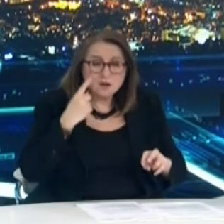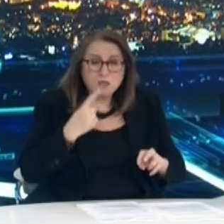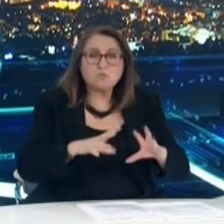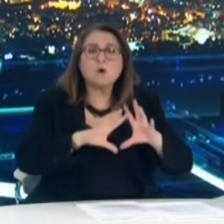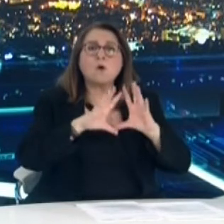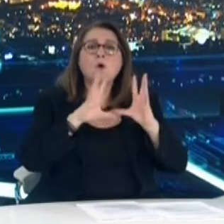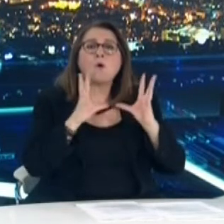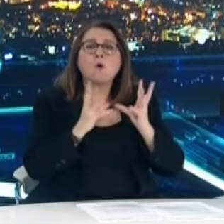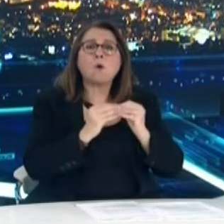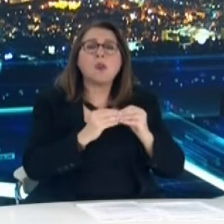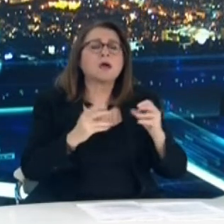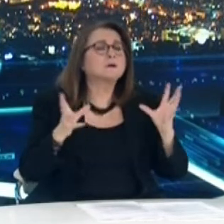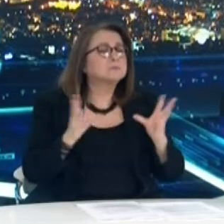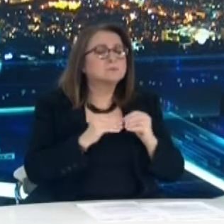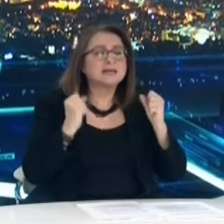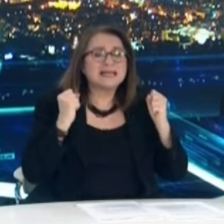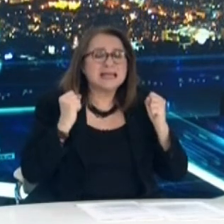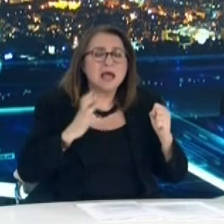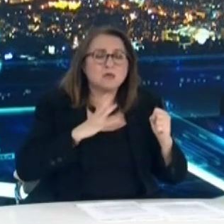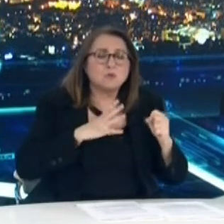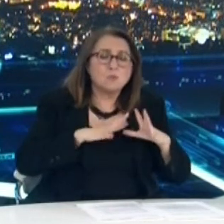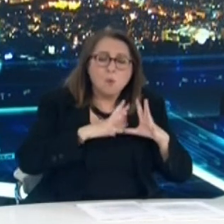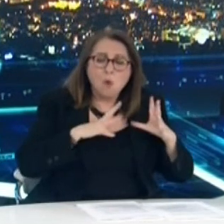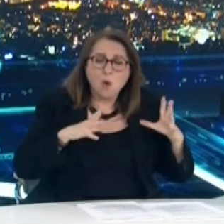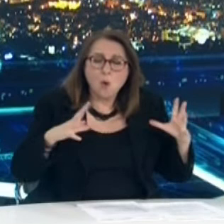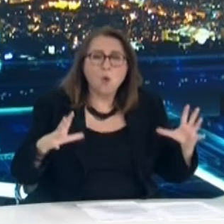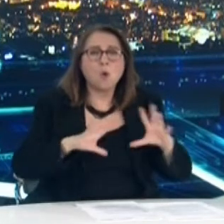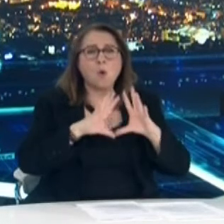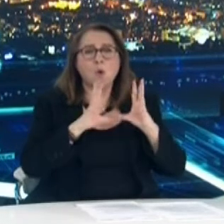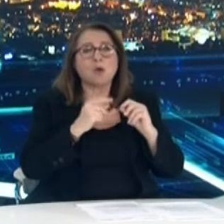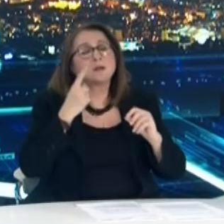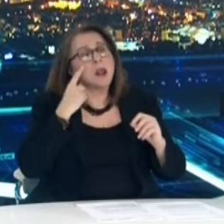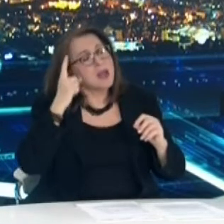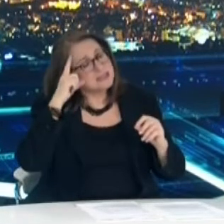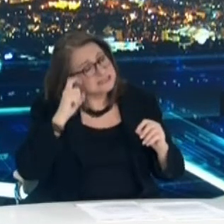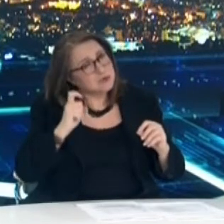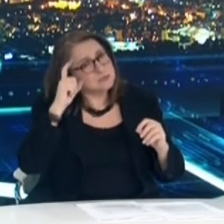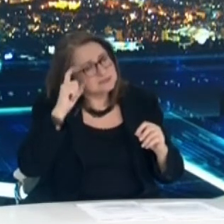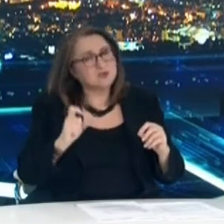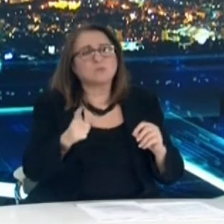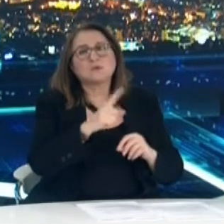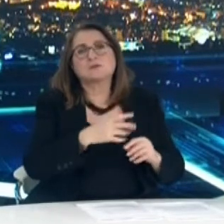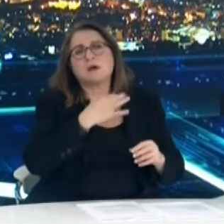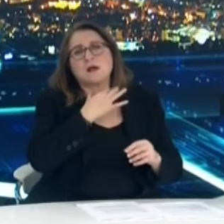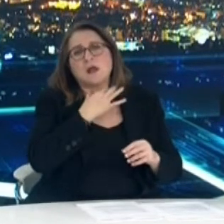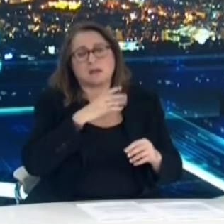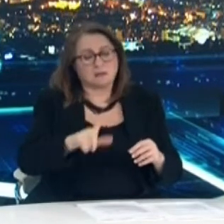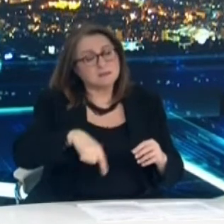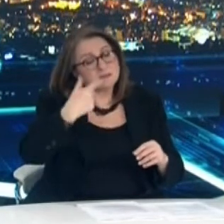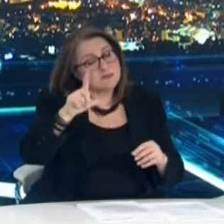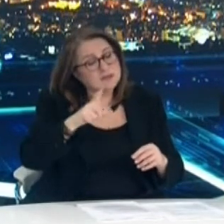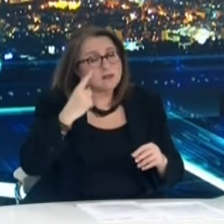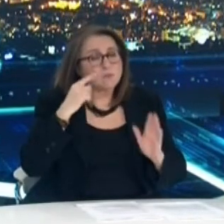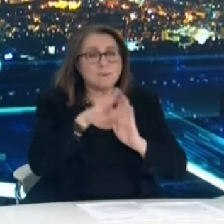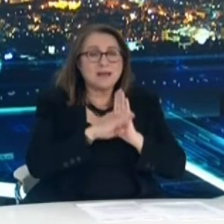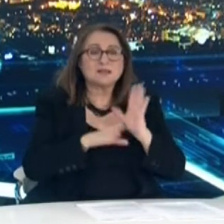φυσικά στα ζητήματα δημόσιας υγείας, αντιλαμβανόμενοι όμως και τις ιδιαίτερες περιστάσεις και ανάγκες. πλαίσιο που σκοπεύουμε να ανακοινώσουμε από Δευτέρα.